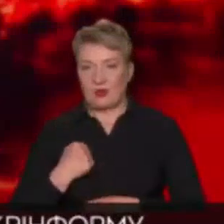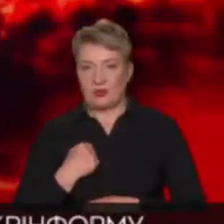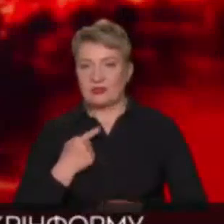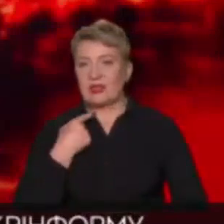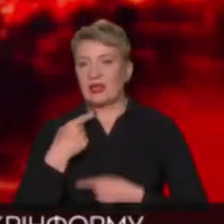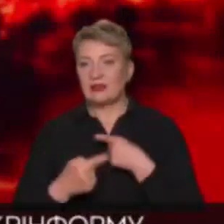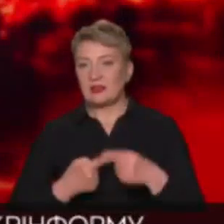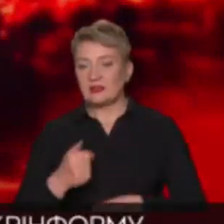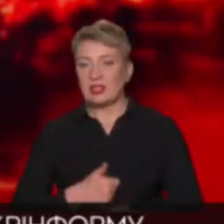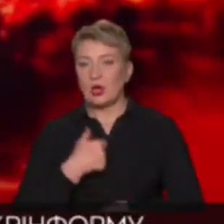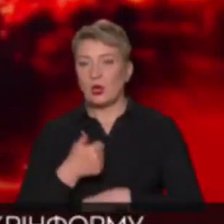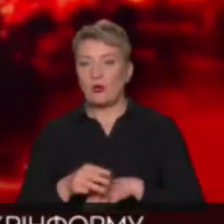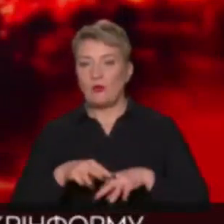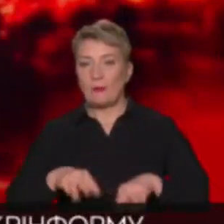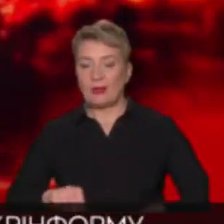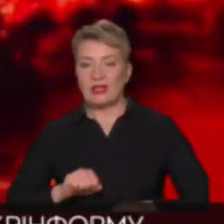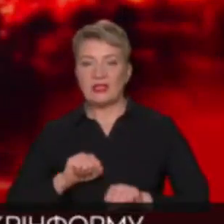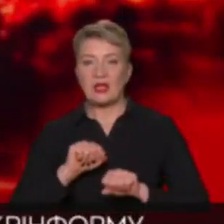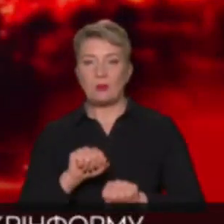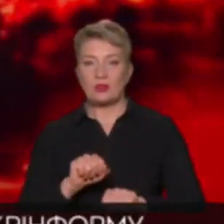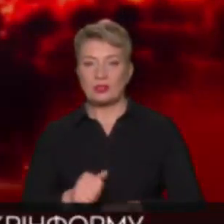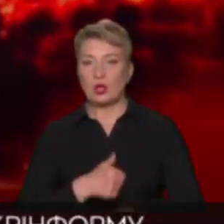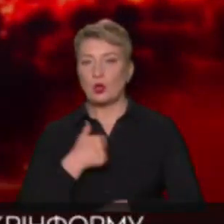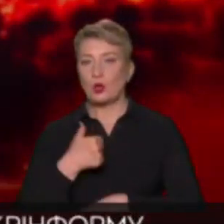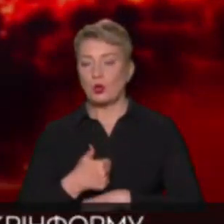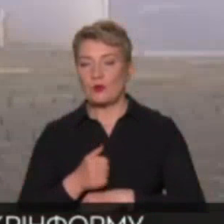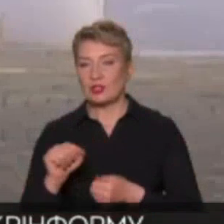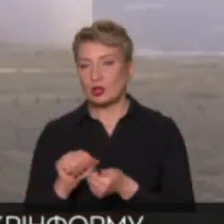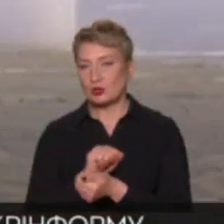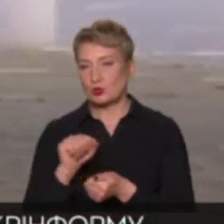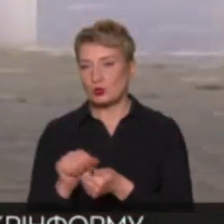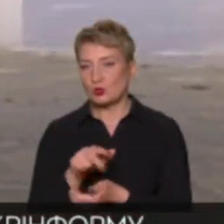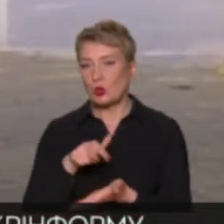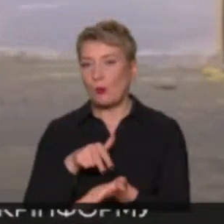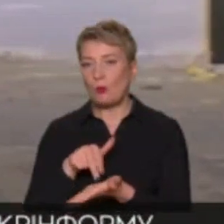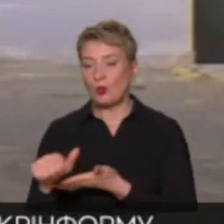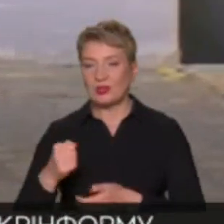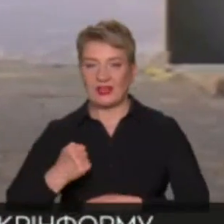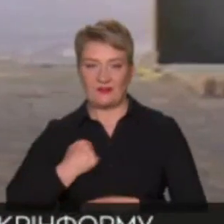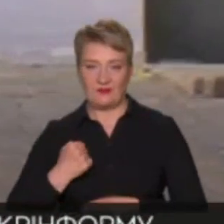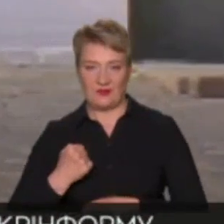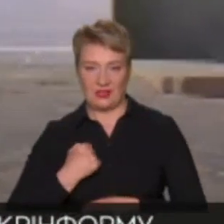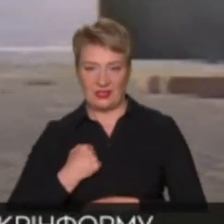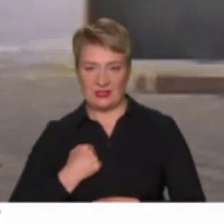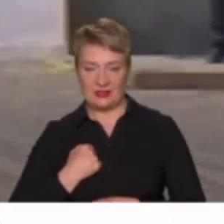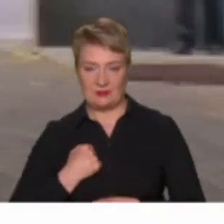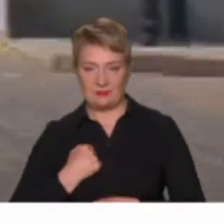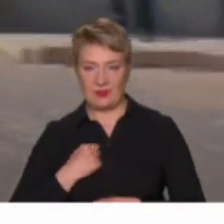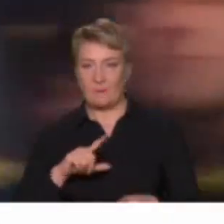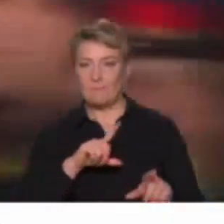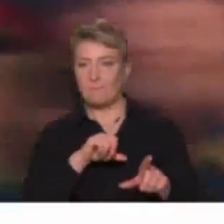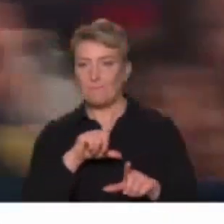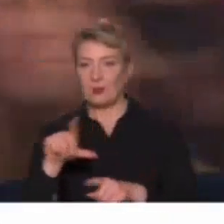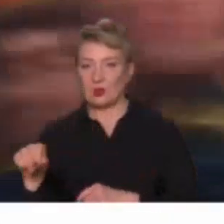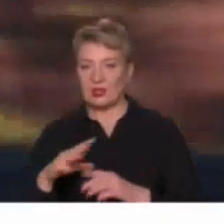Традиційно голова Міноборони Сергій Шойгу та головувач сухопутних військ Олег Салюков проїхалися на кабріолетах